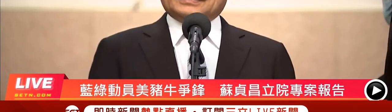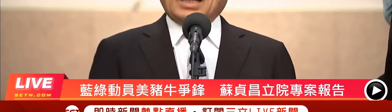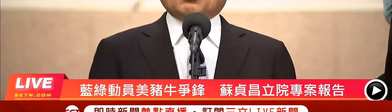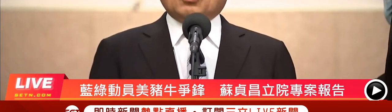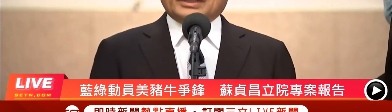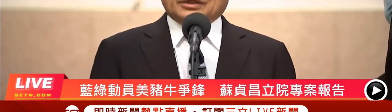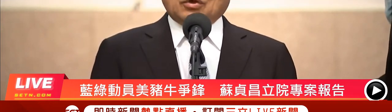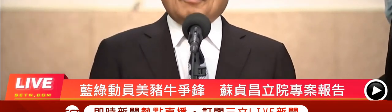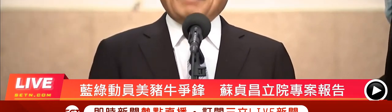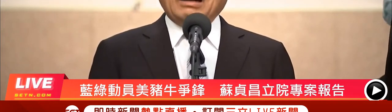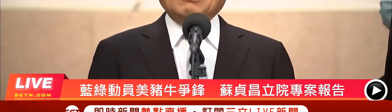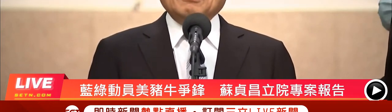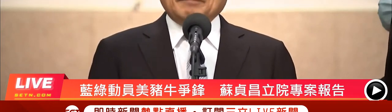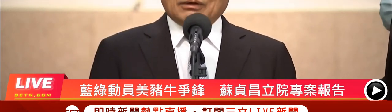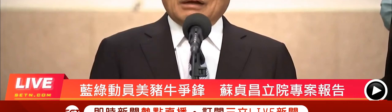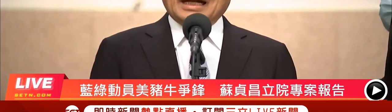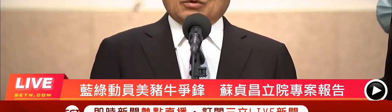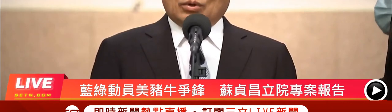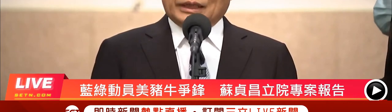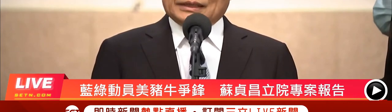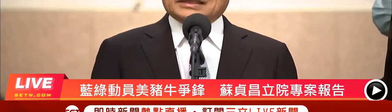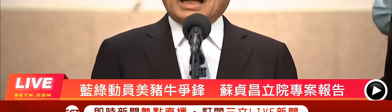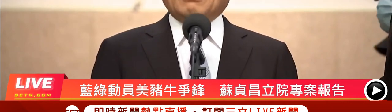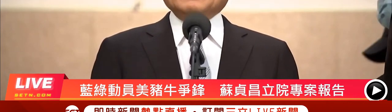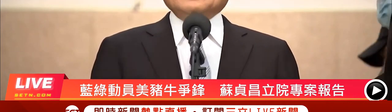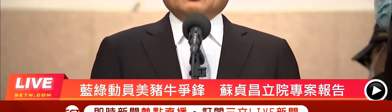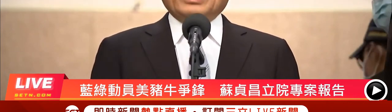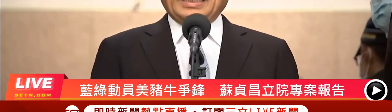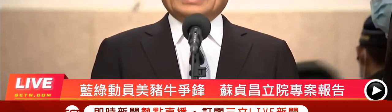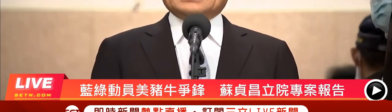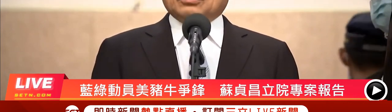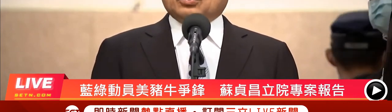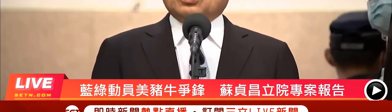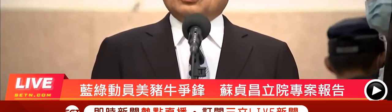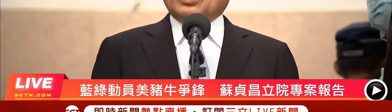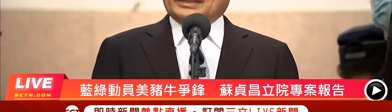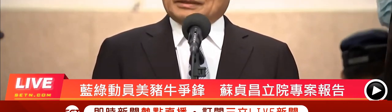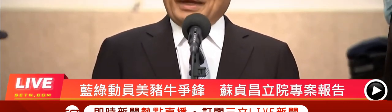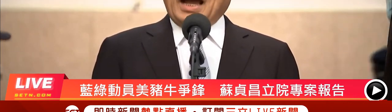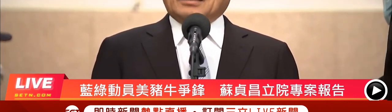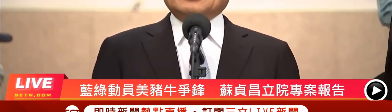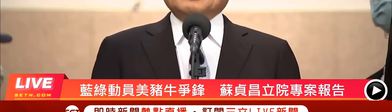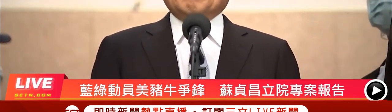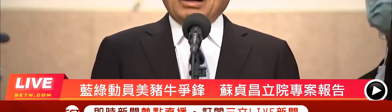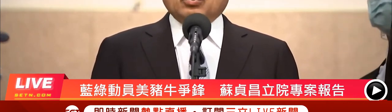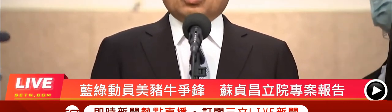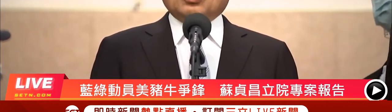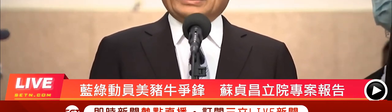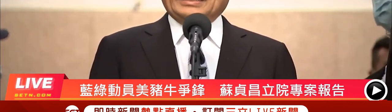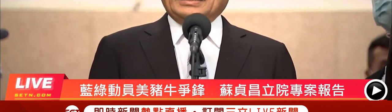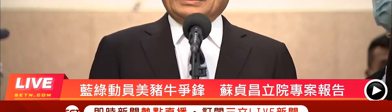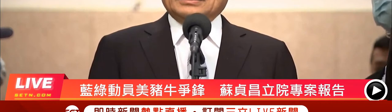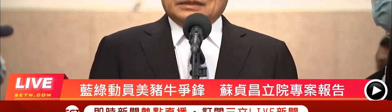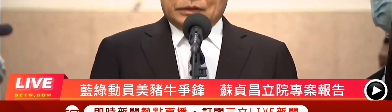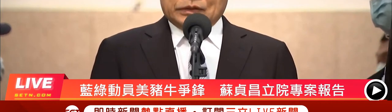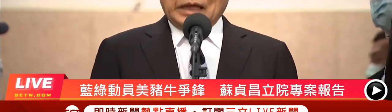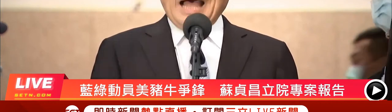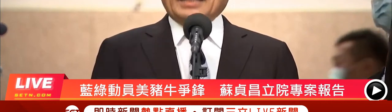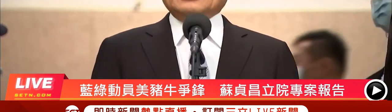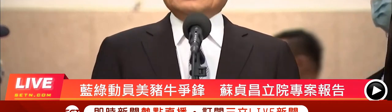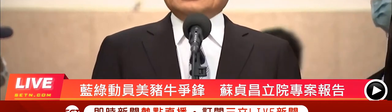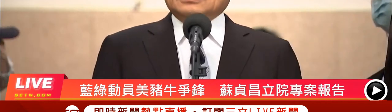此向国人同胞报告，让国人知道未来政府会怎么样保护国人